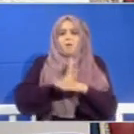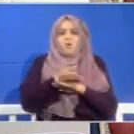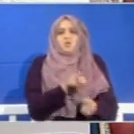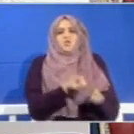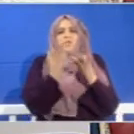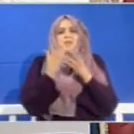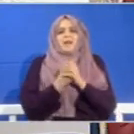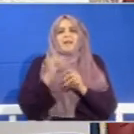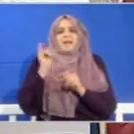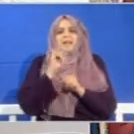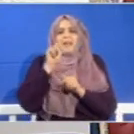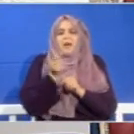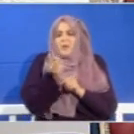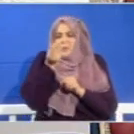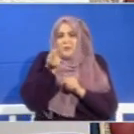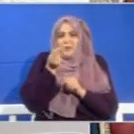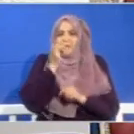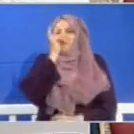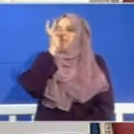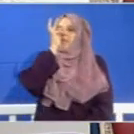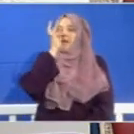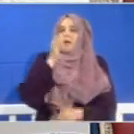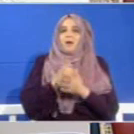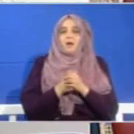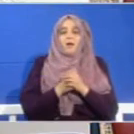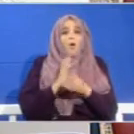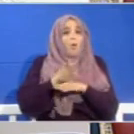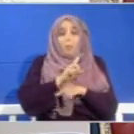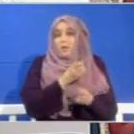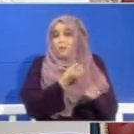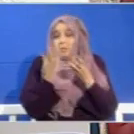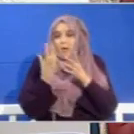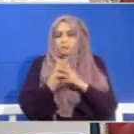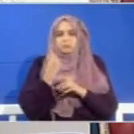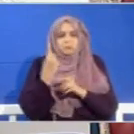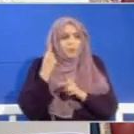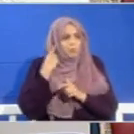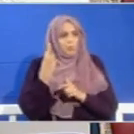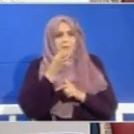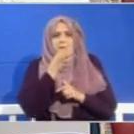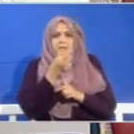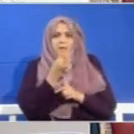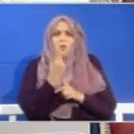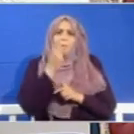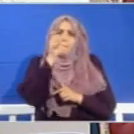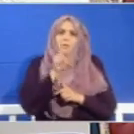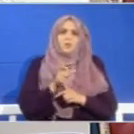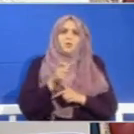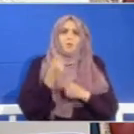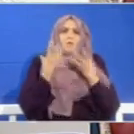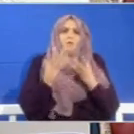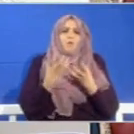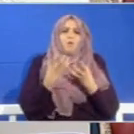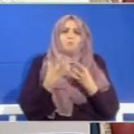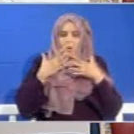الكبر. قال رجل كان يجلس مع النبي: يا رسول الله، إن الرجل يحب أن يكون